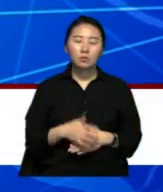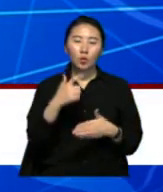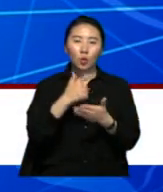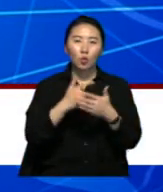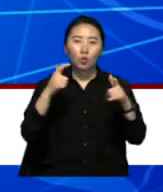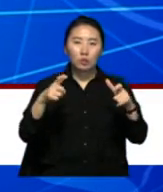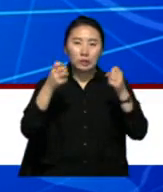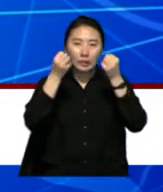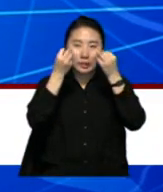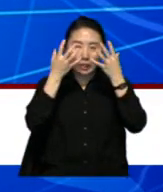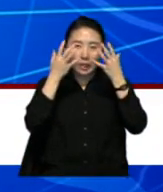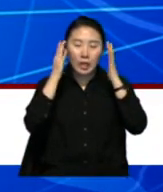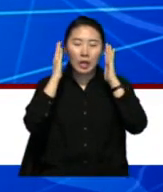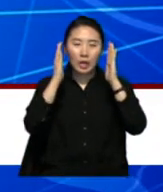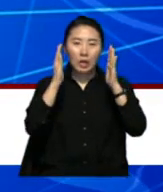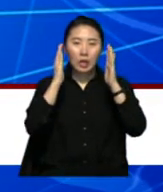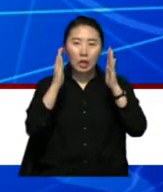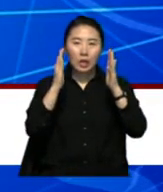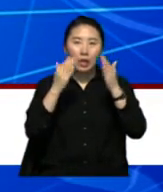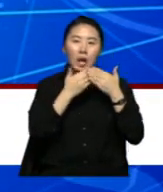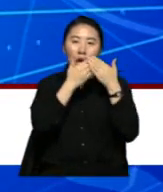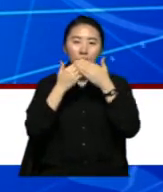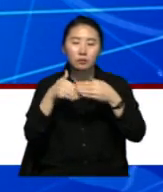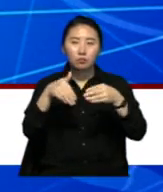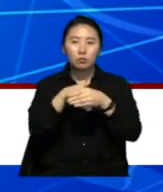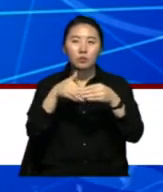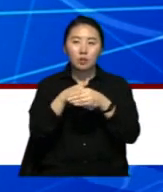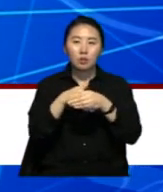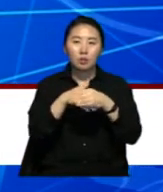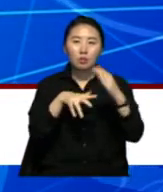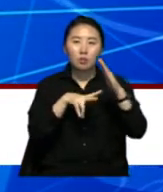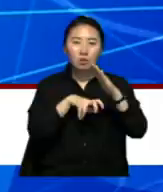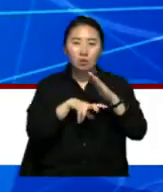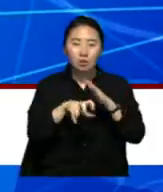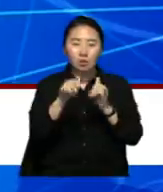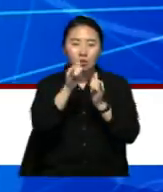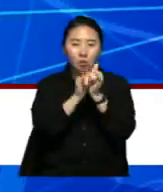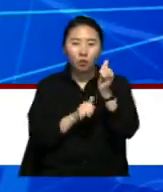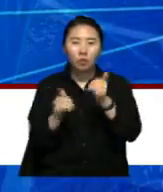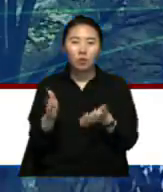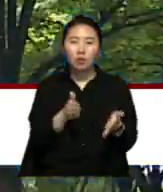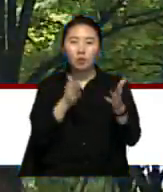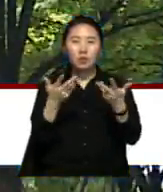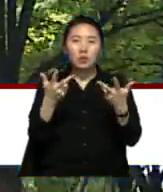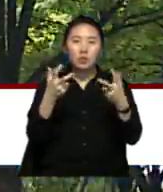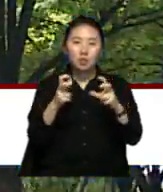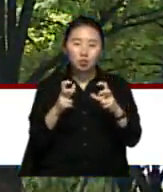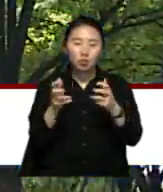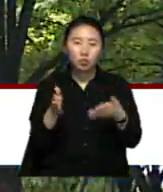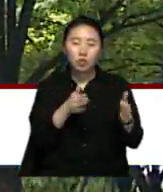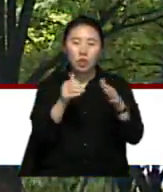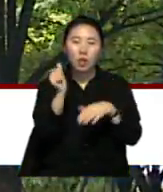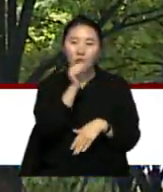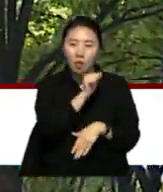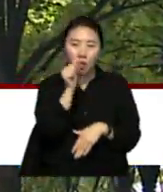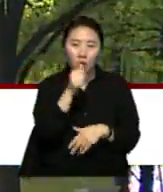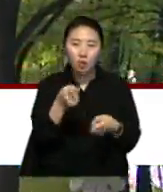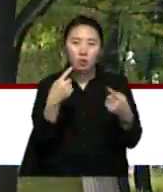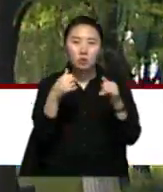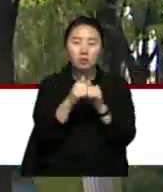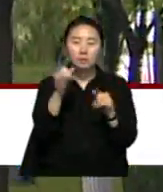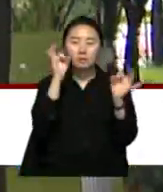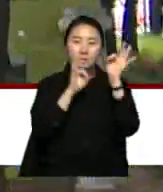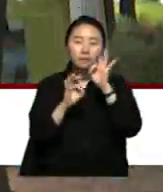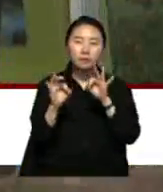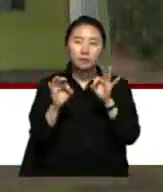노원구가 새학기를 앞두고 학습 테마 공원인 역사회 길과 지구의 길 해설 프로그램 참여자를 모집합니다 모집